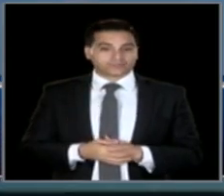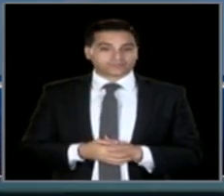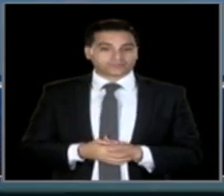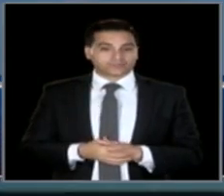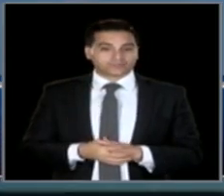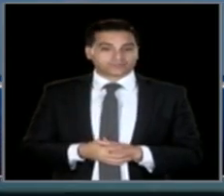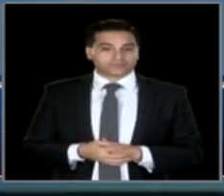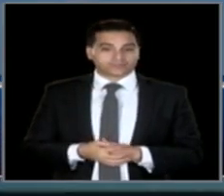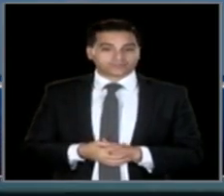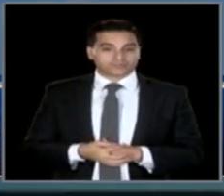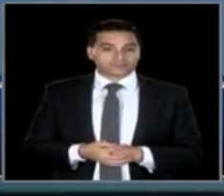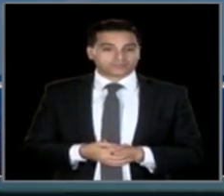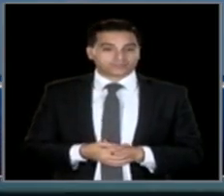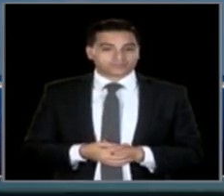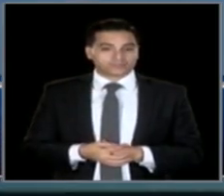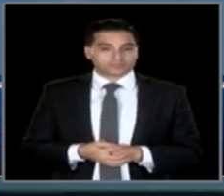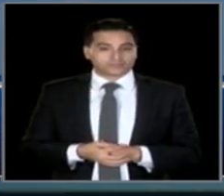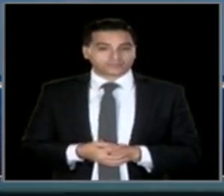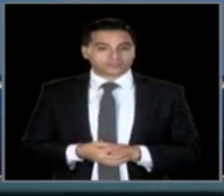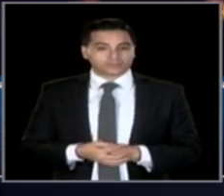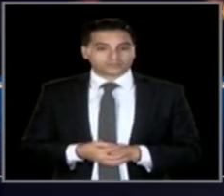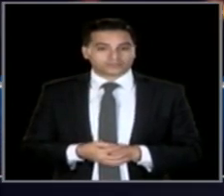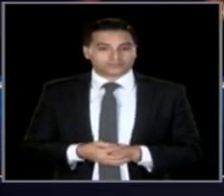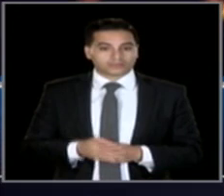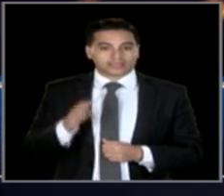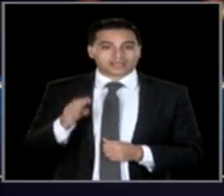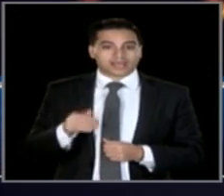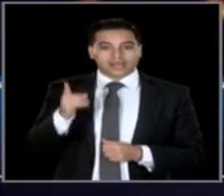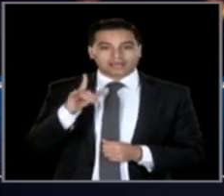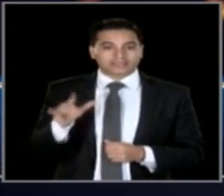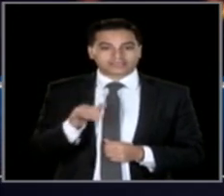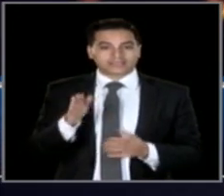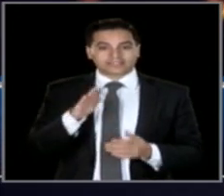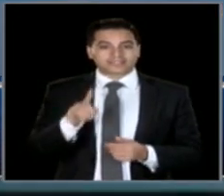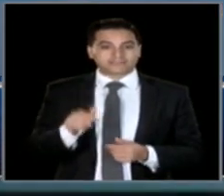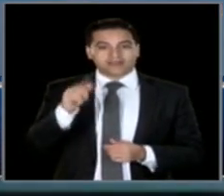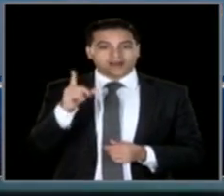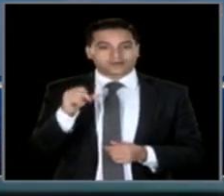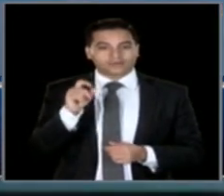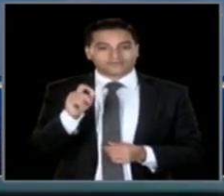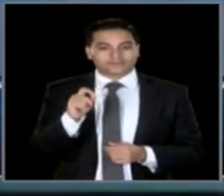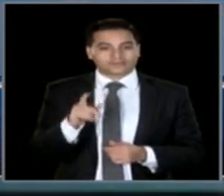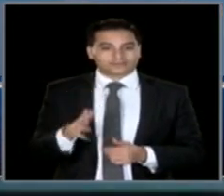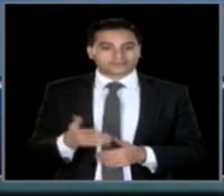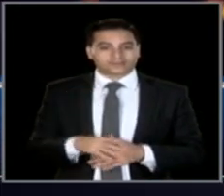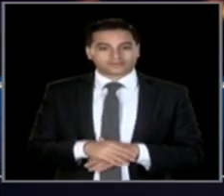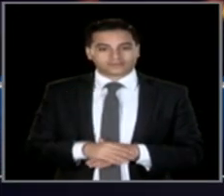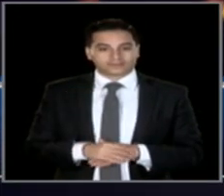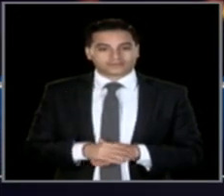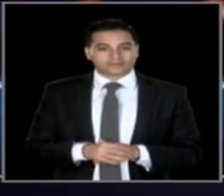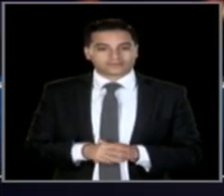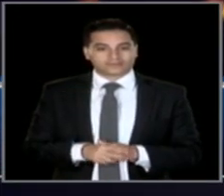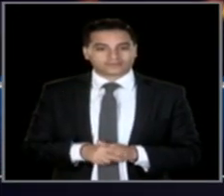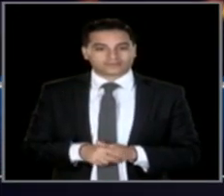هلف اسمه جاري سباروف. انت قربت، تخيل. هو تقريبا سباروف، هو قريب سباروف تقريبا.